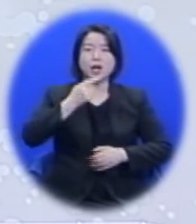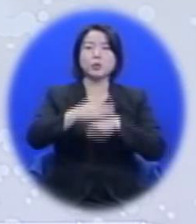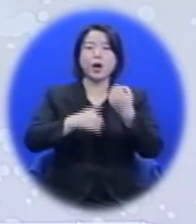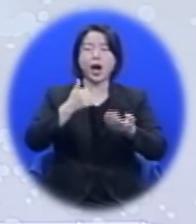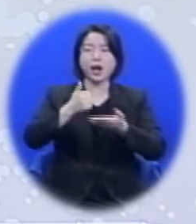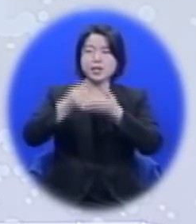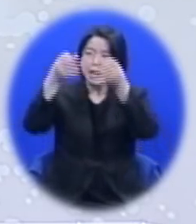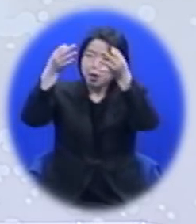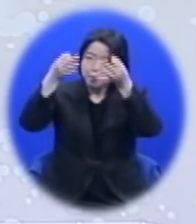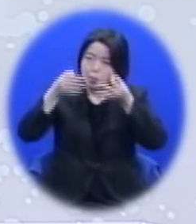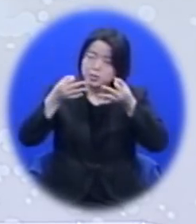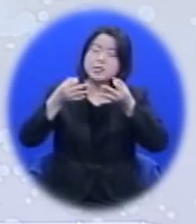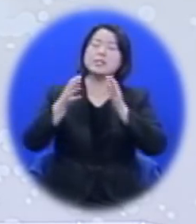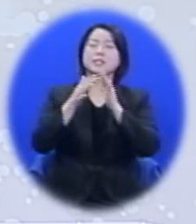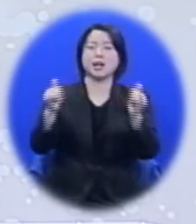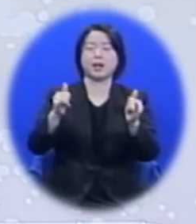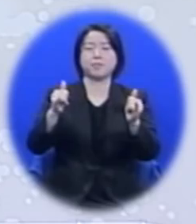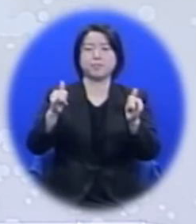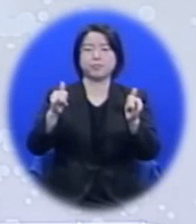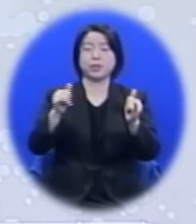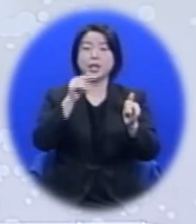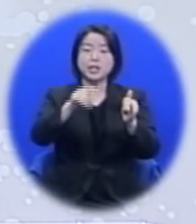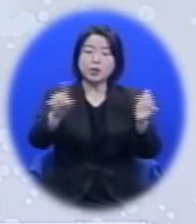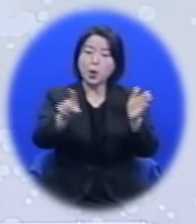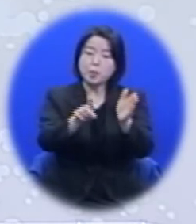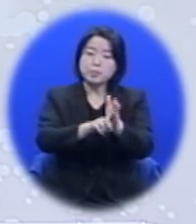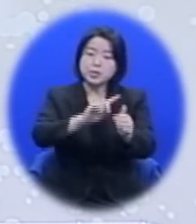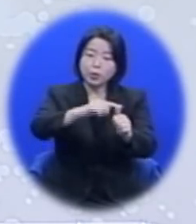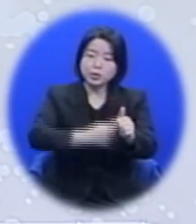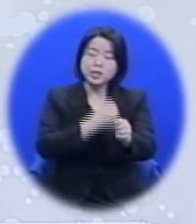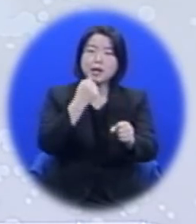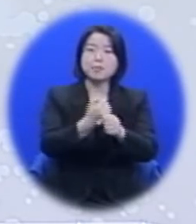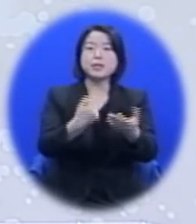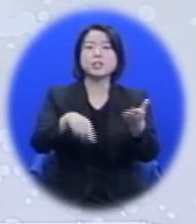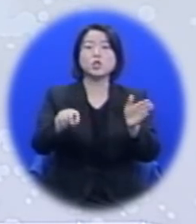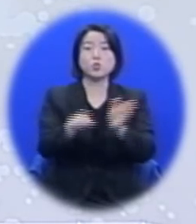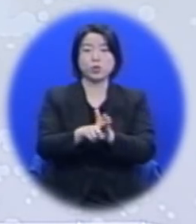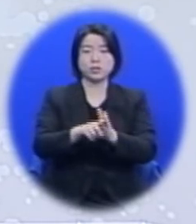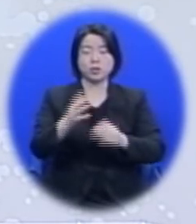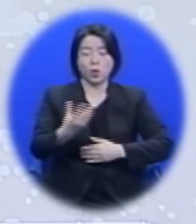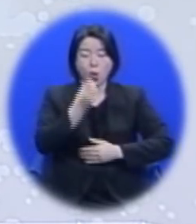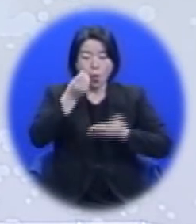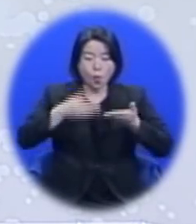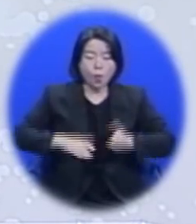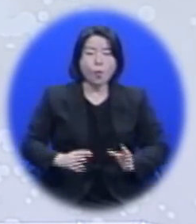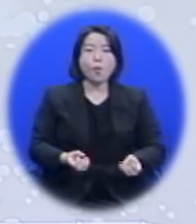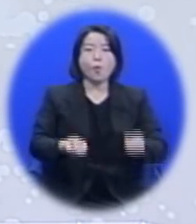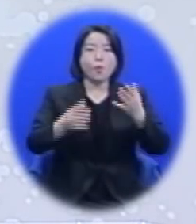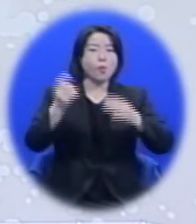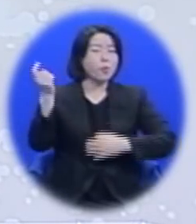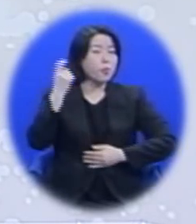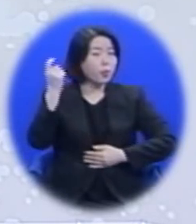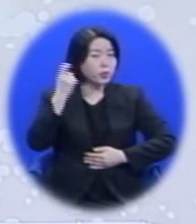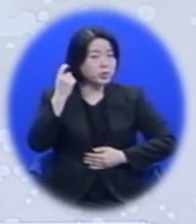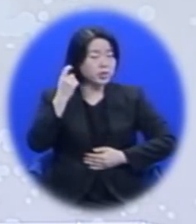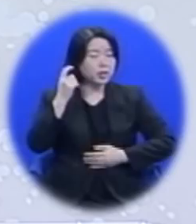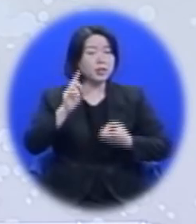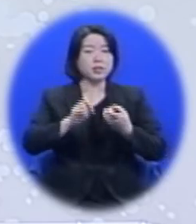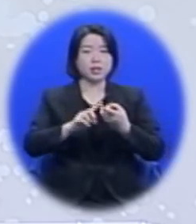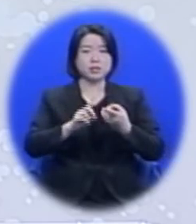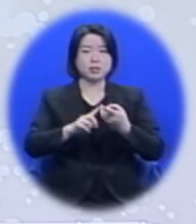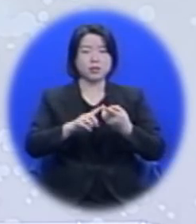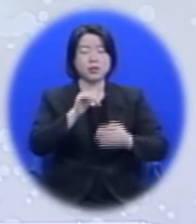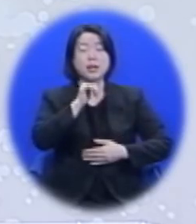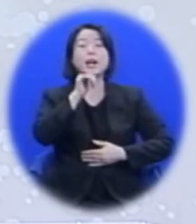주목의 대상이겠구나, 이것이 믿어지게 하시려고 성탄의 소식을 가난한